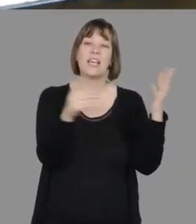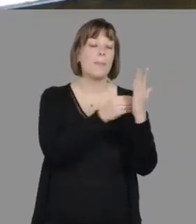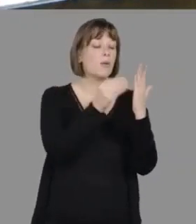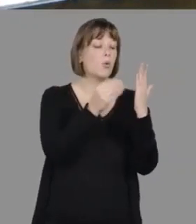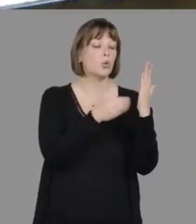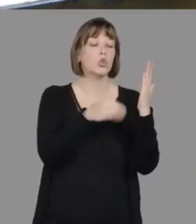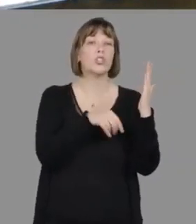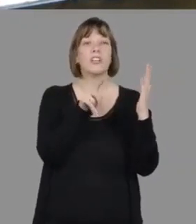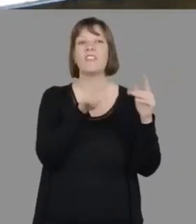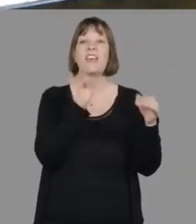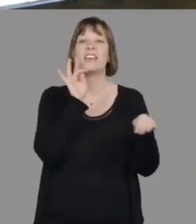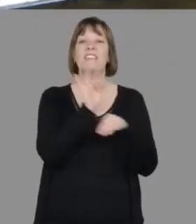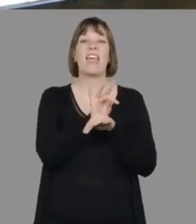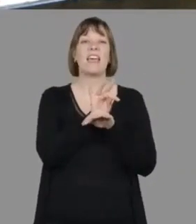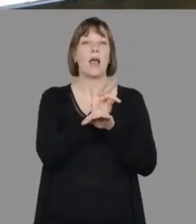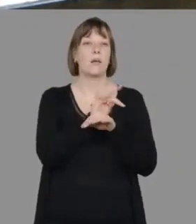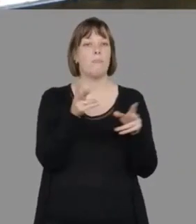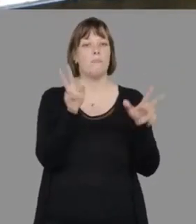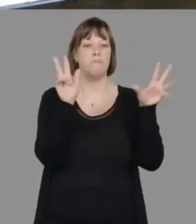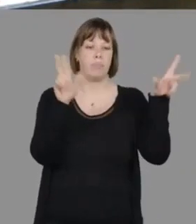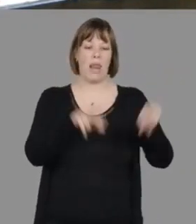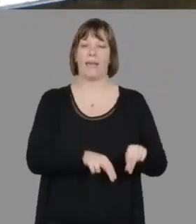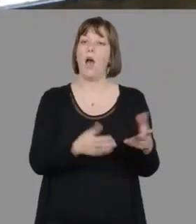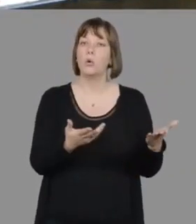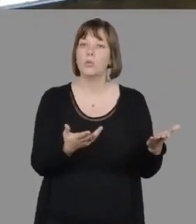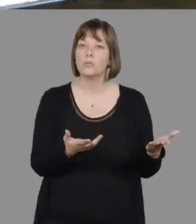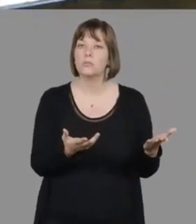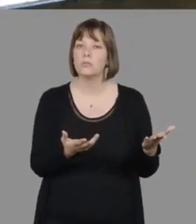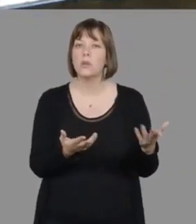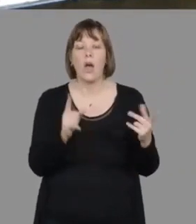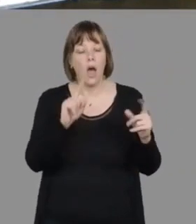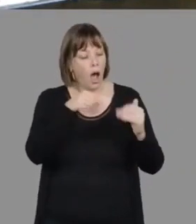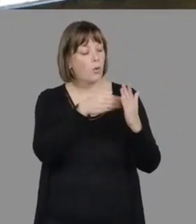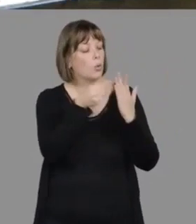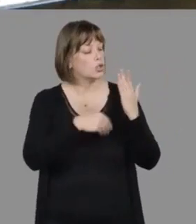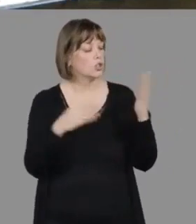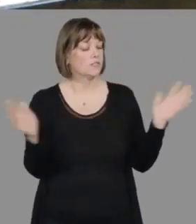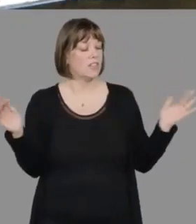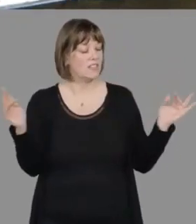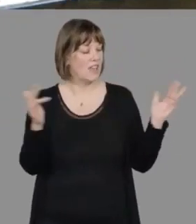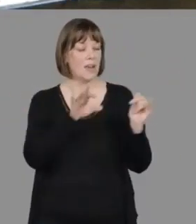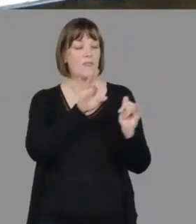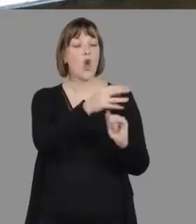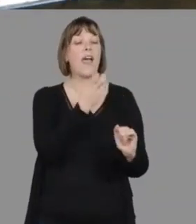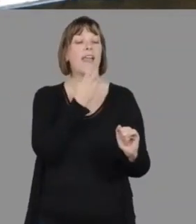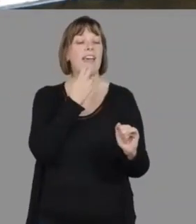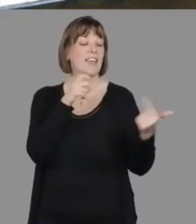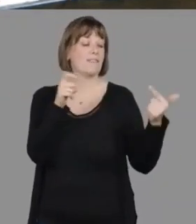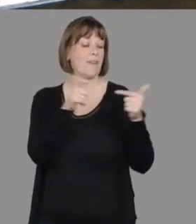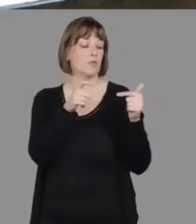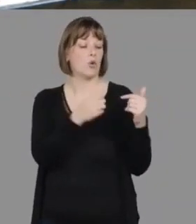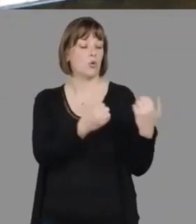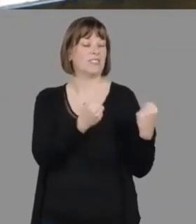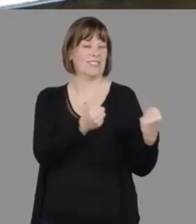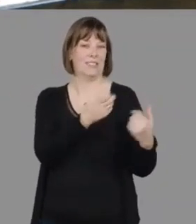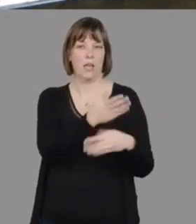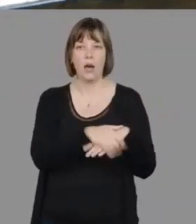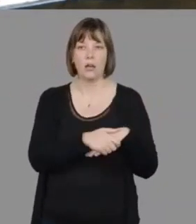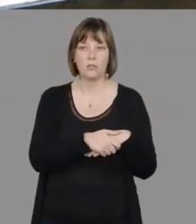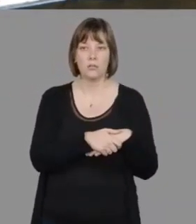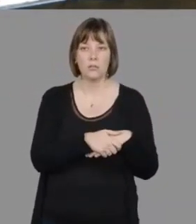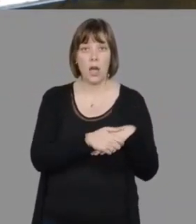einen Blackout. Sie sammeln Unterschriften dafür, dass die Energieversorgung gesichert wird. Bei